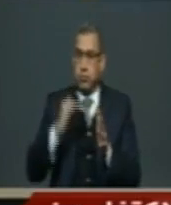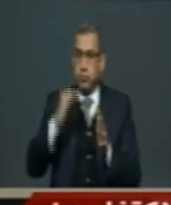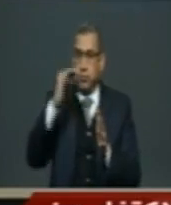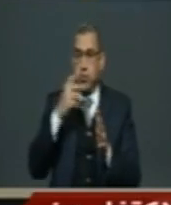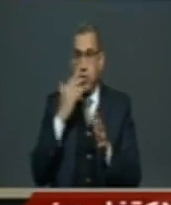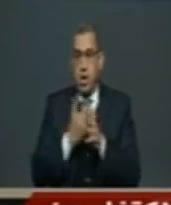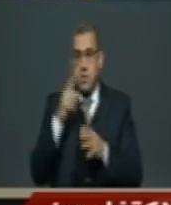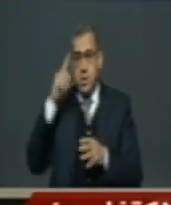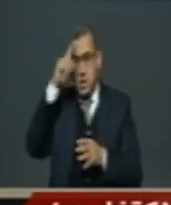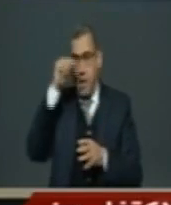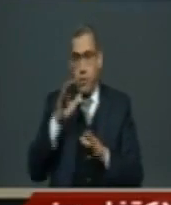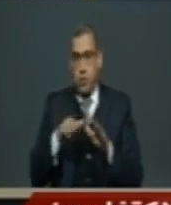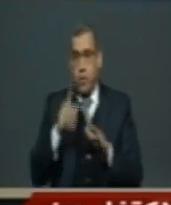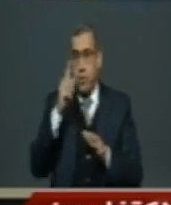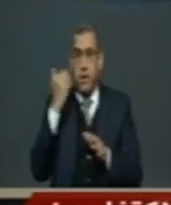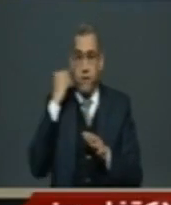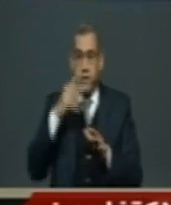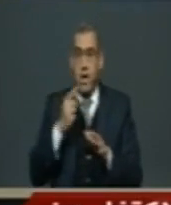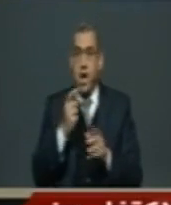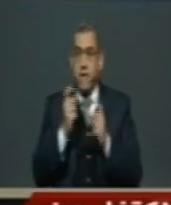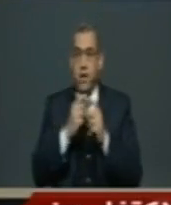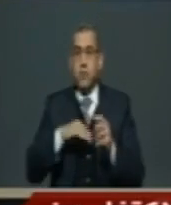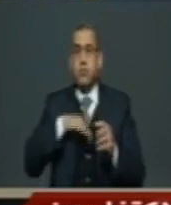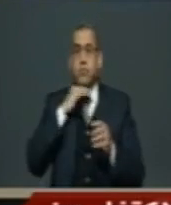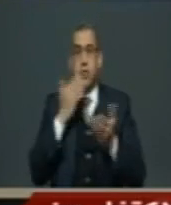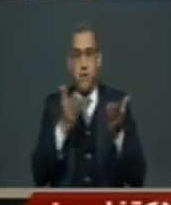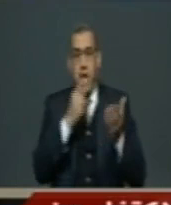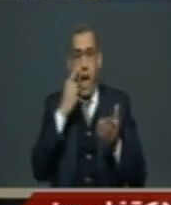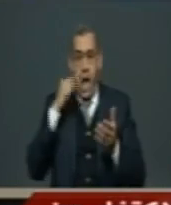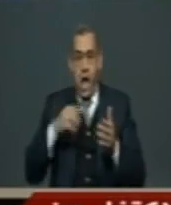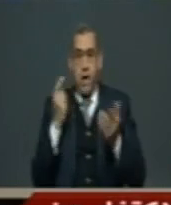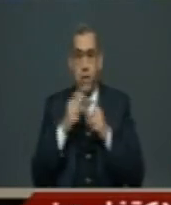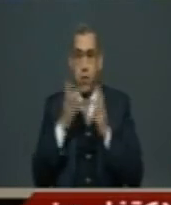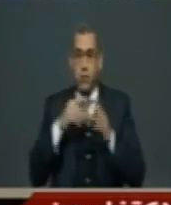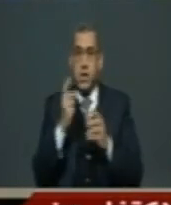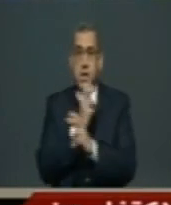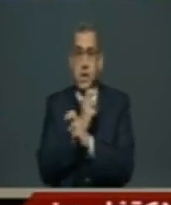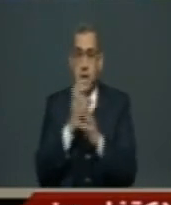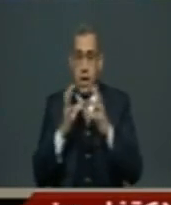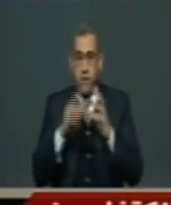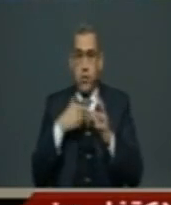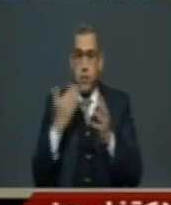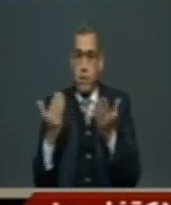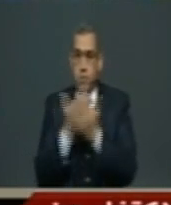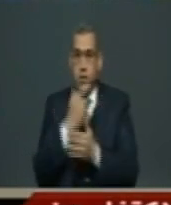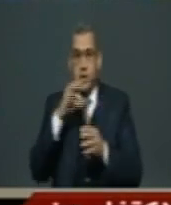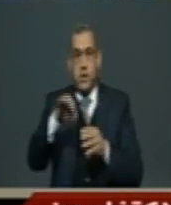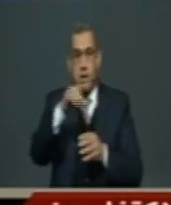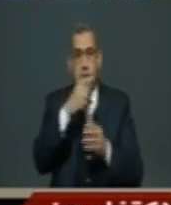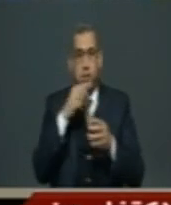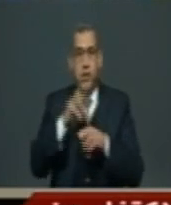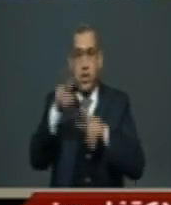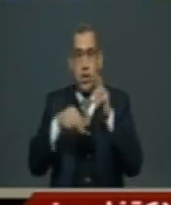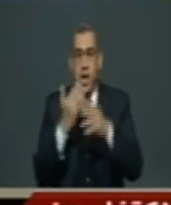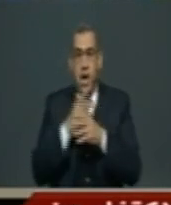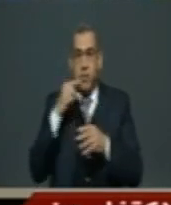جدا، إنما لدينا اكتفاء ذاتي من الفراخ الحية، والفراخ المجمدة بنستعين بها في بعض المواسم، ولدينا